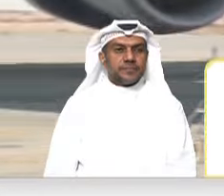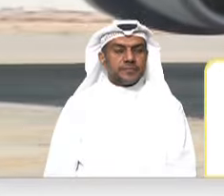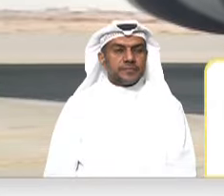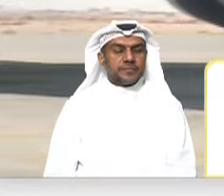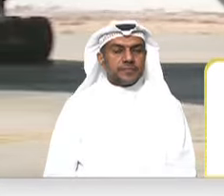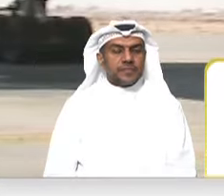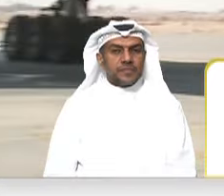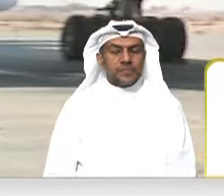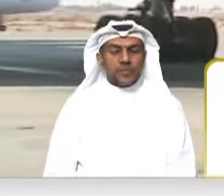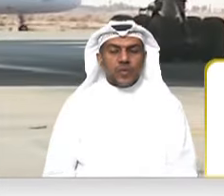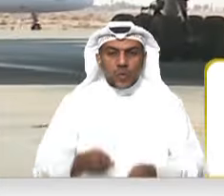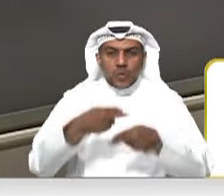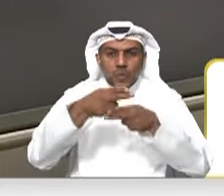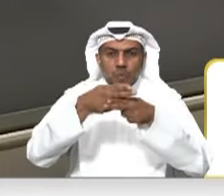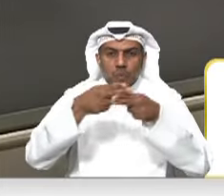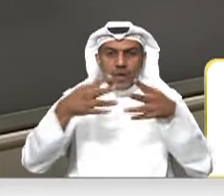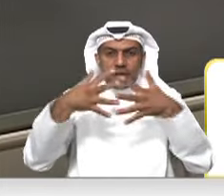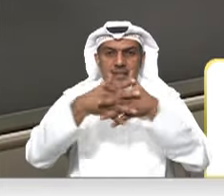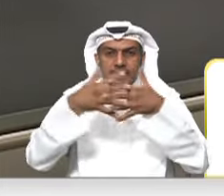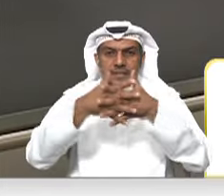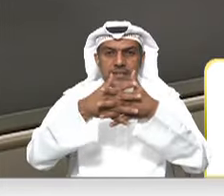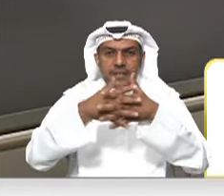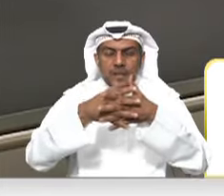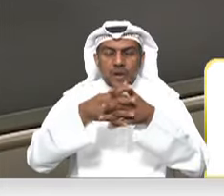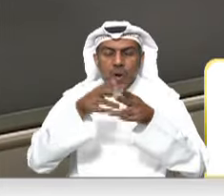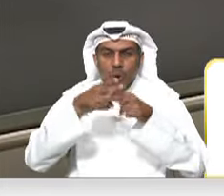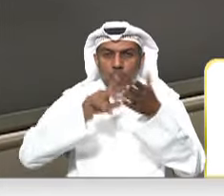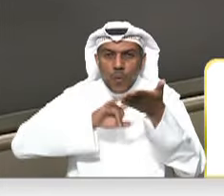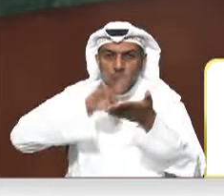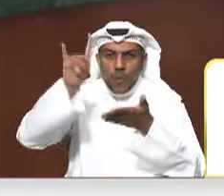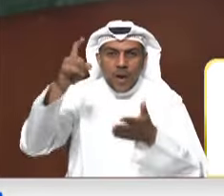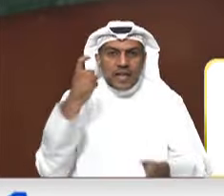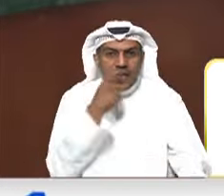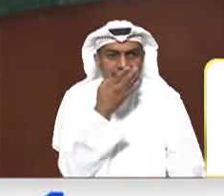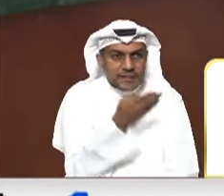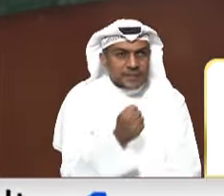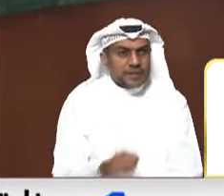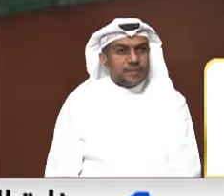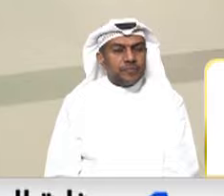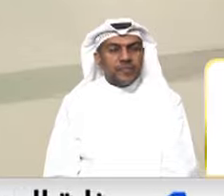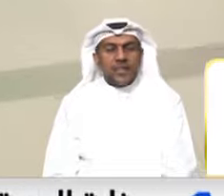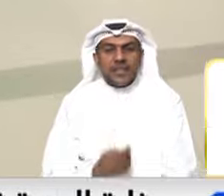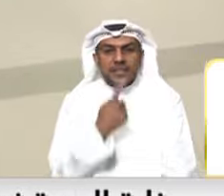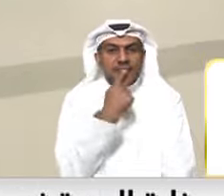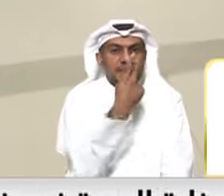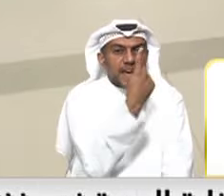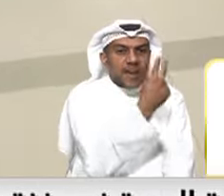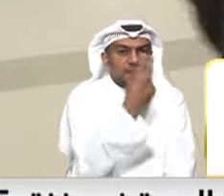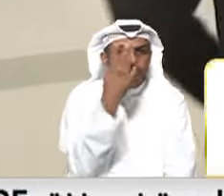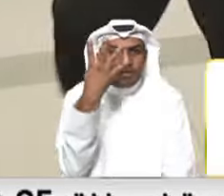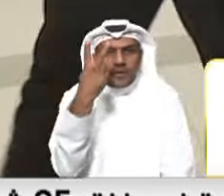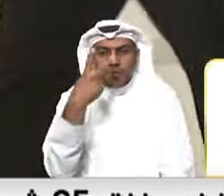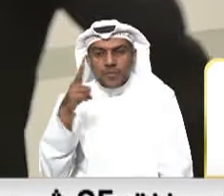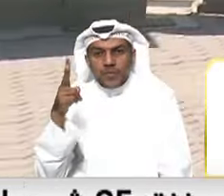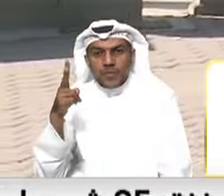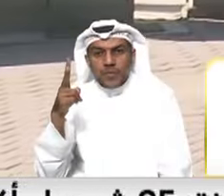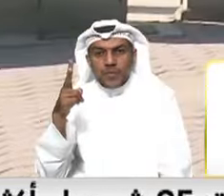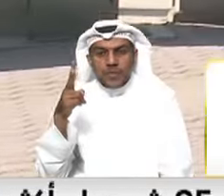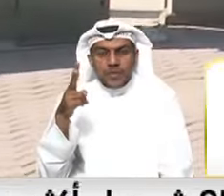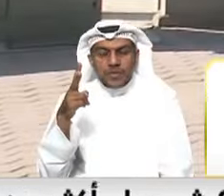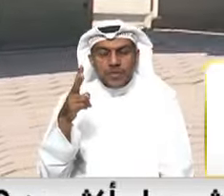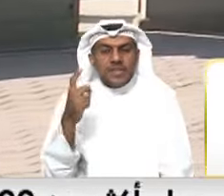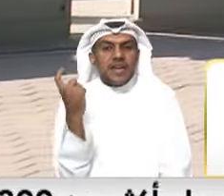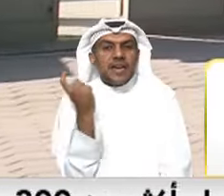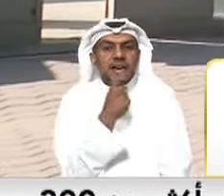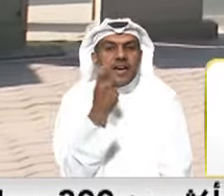شركة الخطوط الجوية الكويتية تركز من خلال جدول رحلاتها لموسم صيف 2024 على الوجهات الأكثر طلباً،